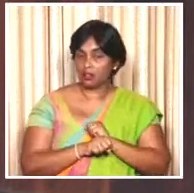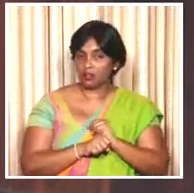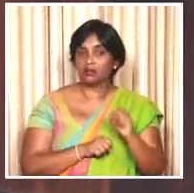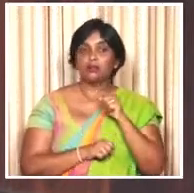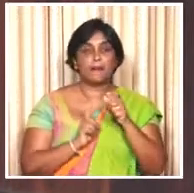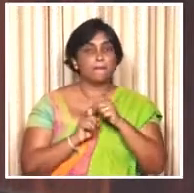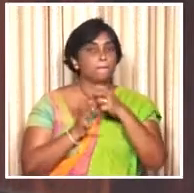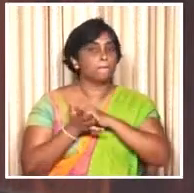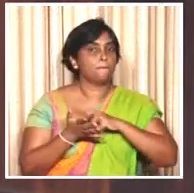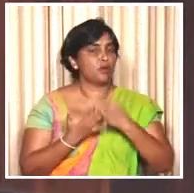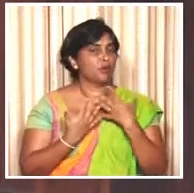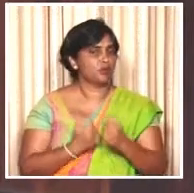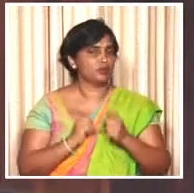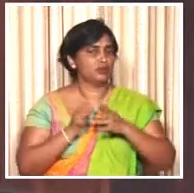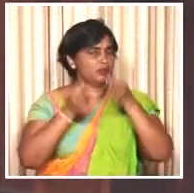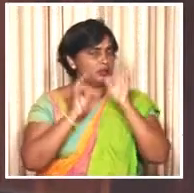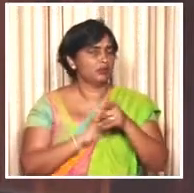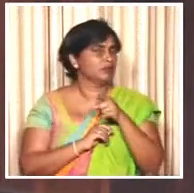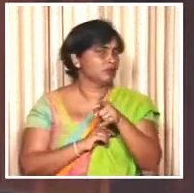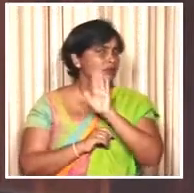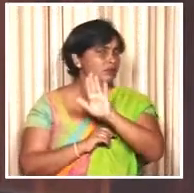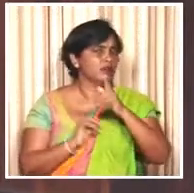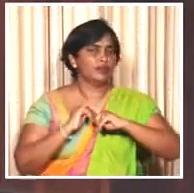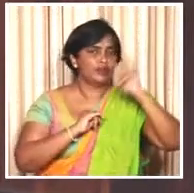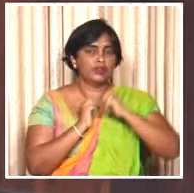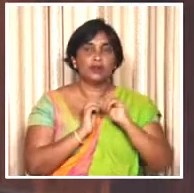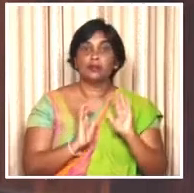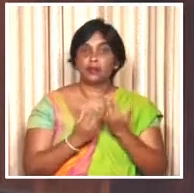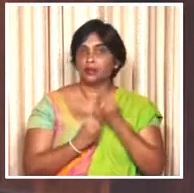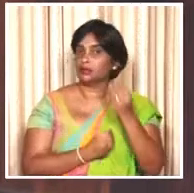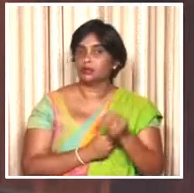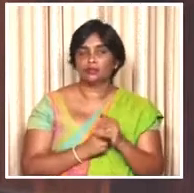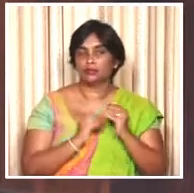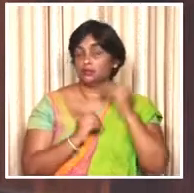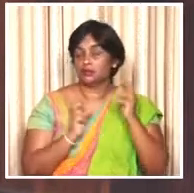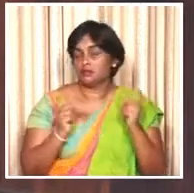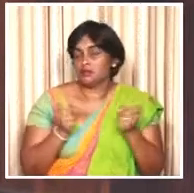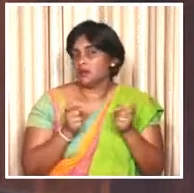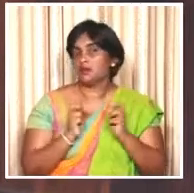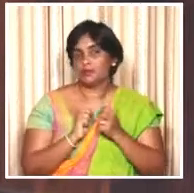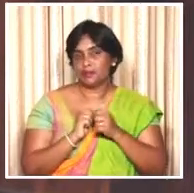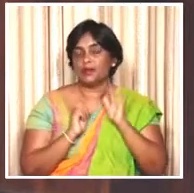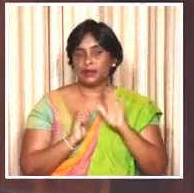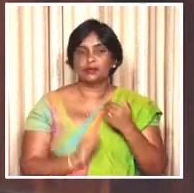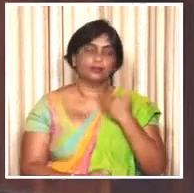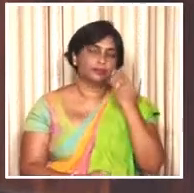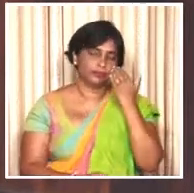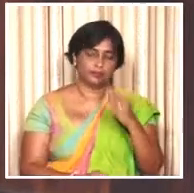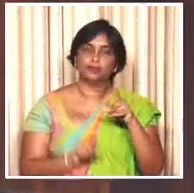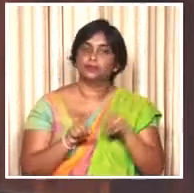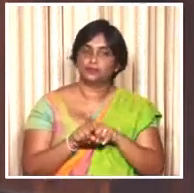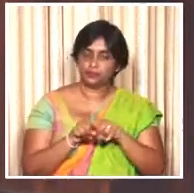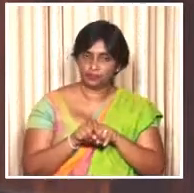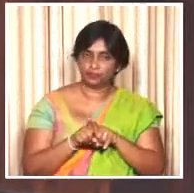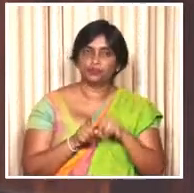ඒ පළාත් සභාවලට අවශ්‍ය කරන විදියට විශ්වවිද්‍යාල ආරම්භ කරන එක ඉතාම භයානක තත්ත්වයක් හැටියට තමයි අපි දකින්නේ. ඒ වගේම